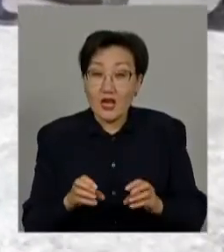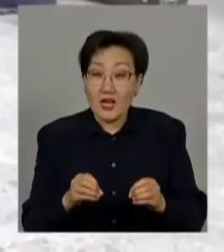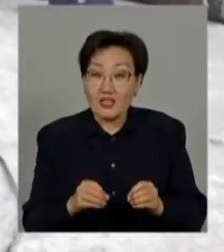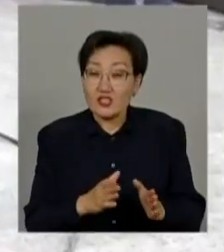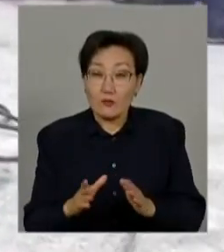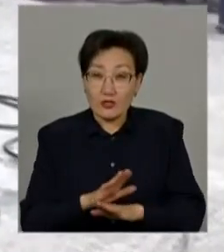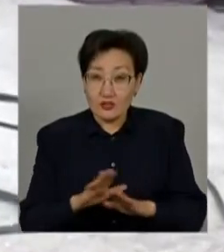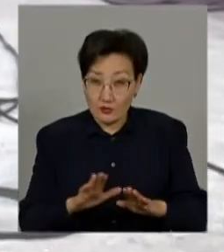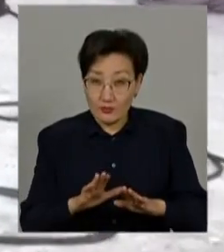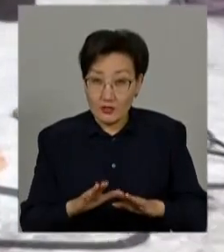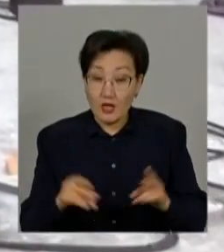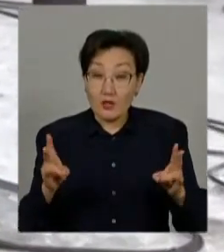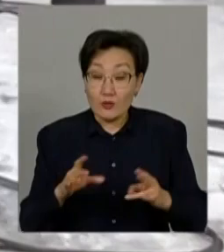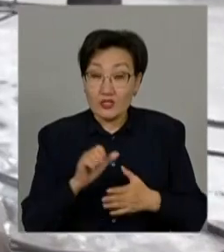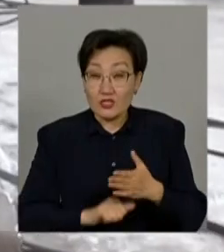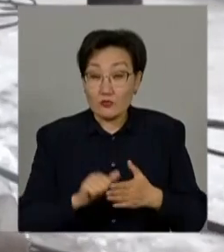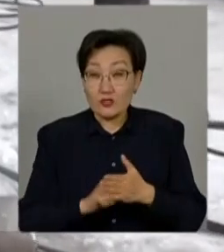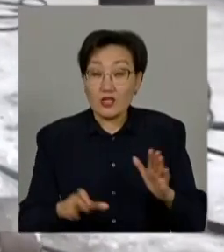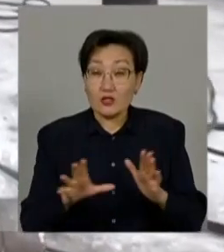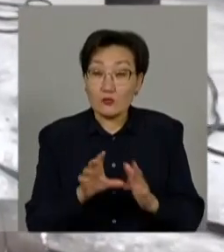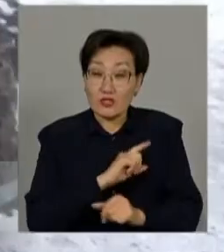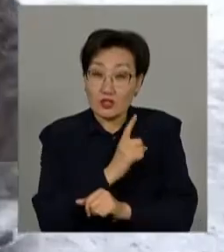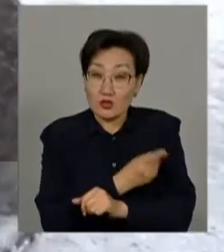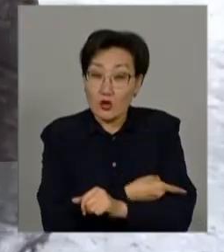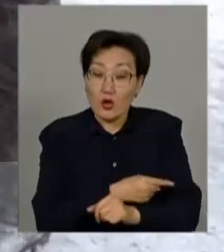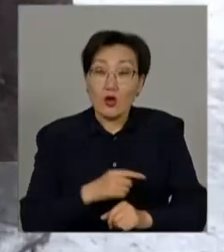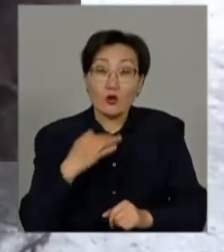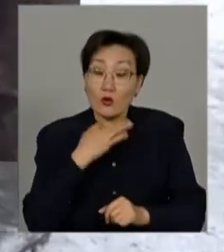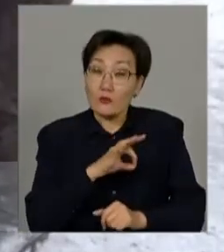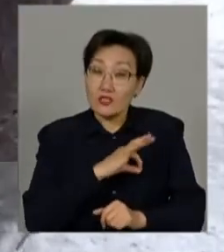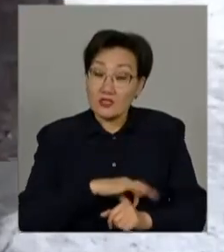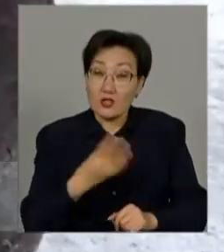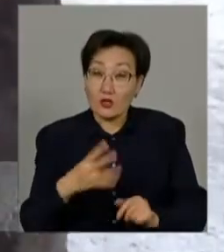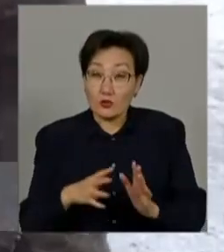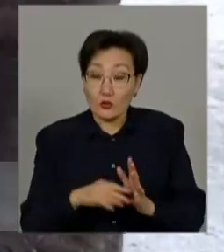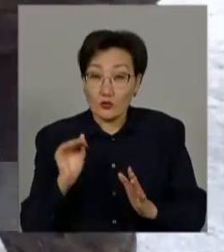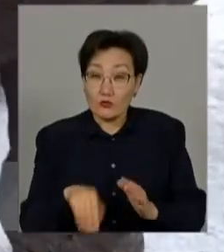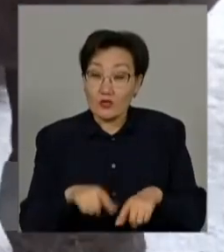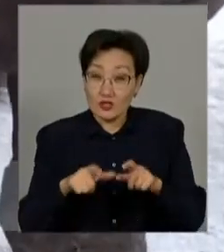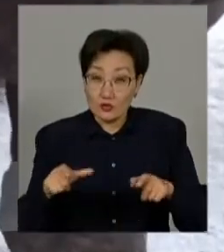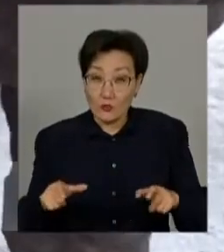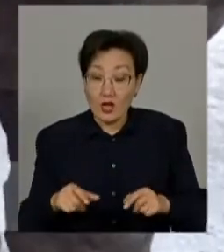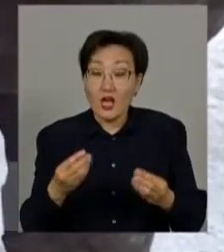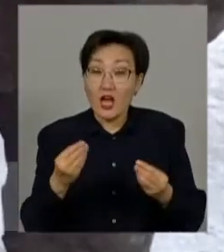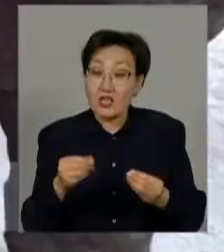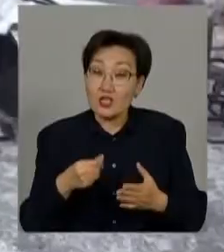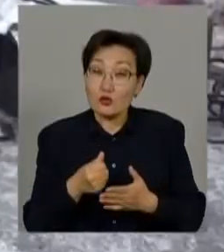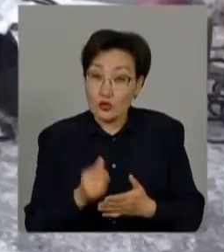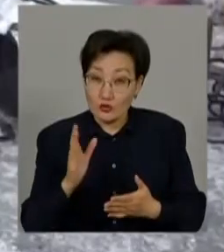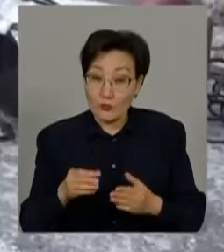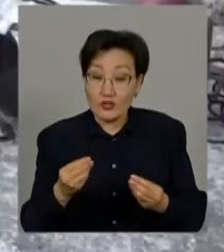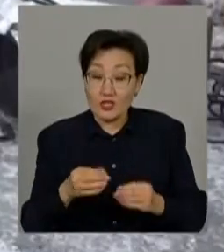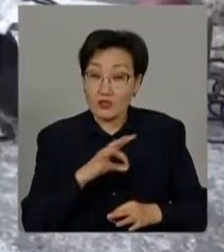біркелкі емес. Сондай-ақ апат кесірінен электр қуатын шамадан тыс пайдаланған 49 мыңға жуық тұрғынға өтемақы беріледі.